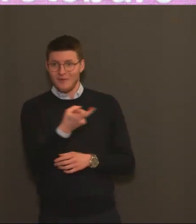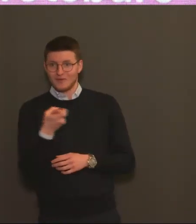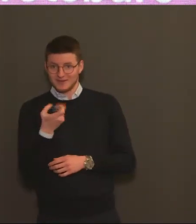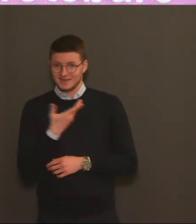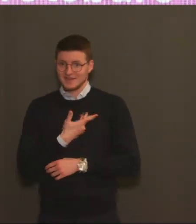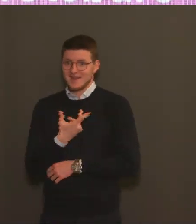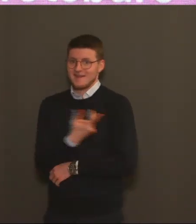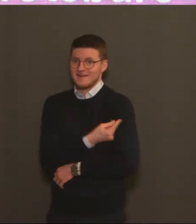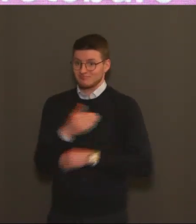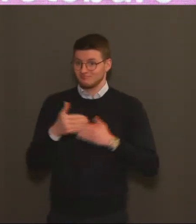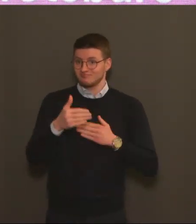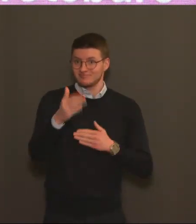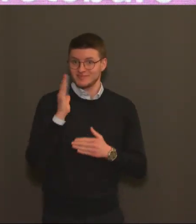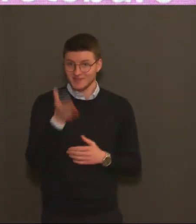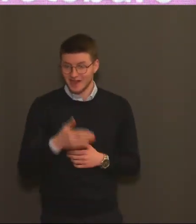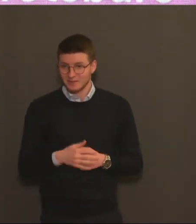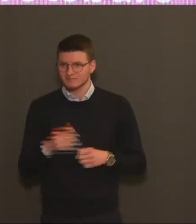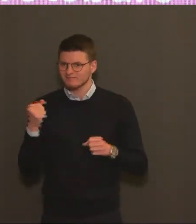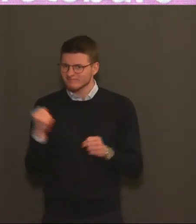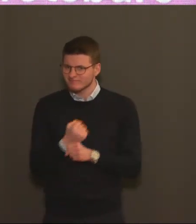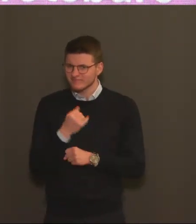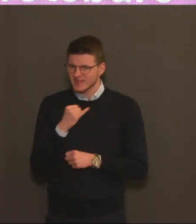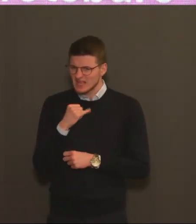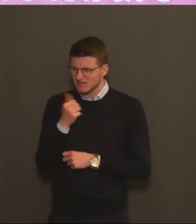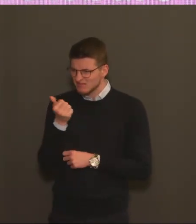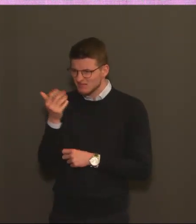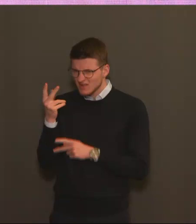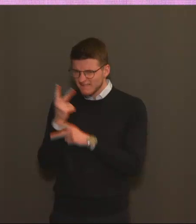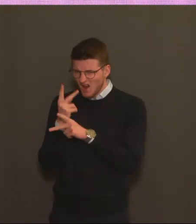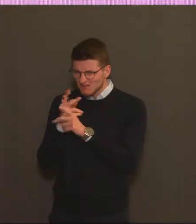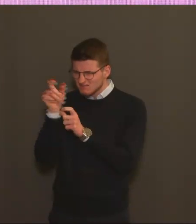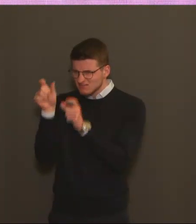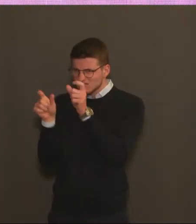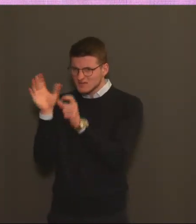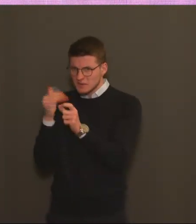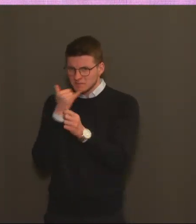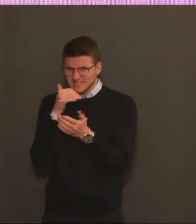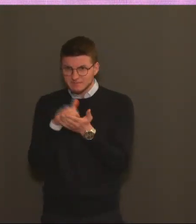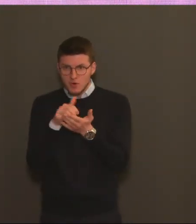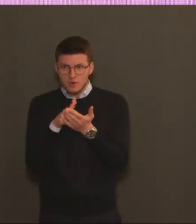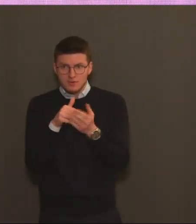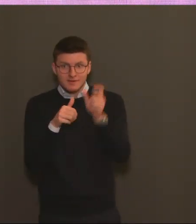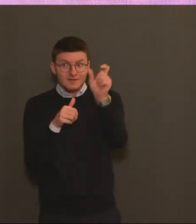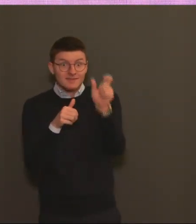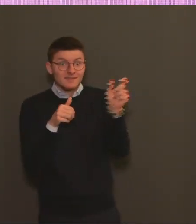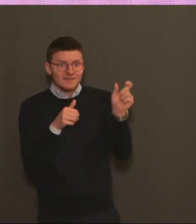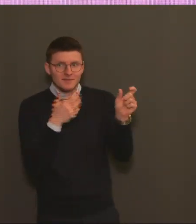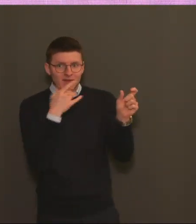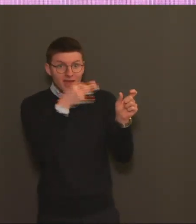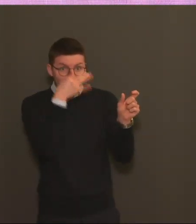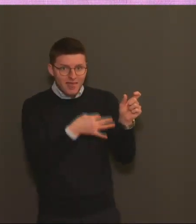zullen malafide figuren van deze grootschalige campagne gebruik proberen te maken om mensen financieel op te lichten.